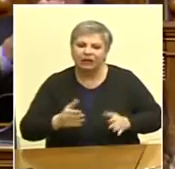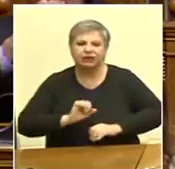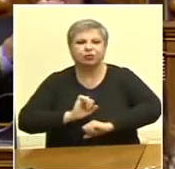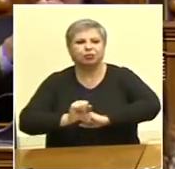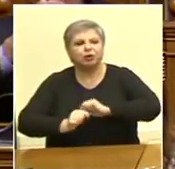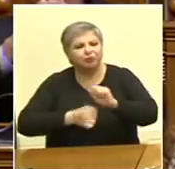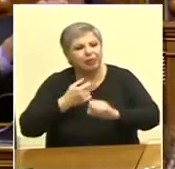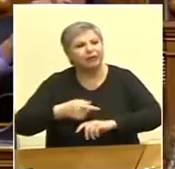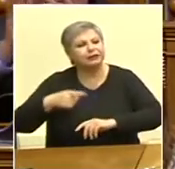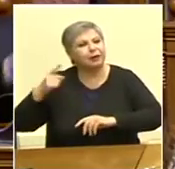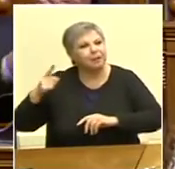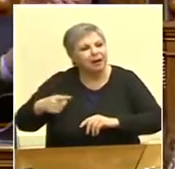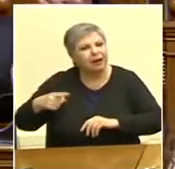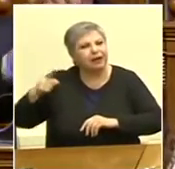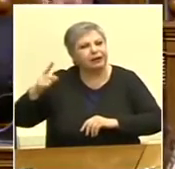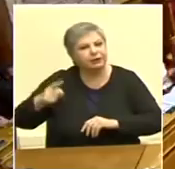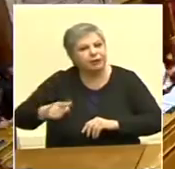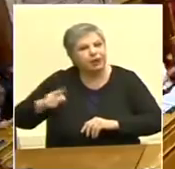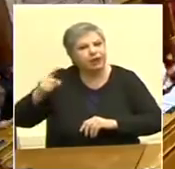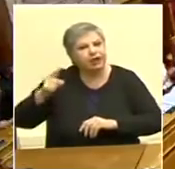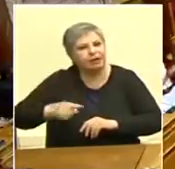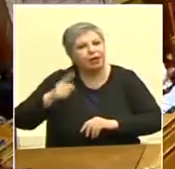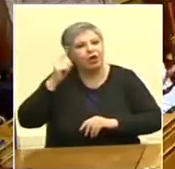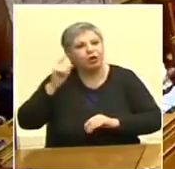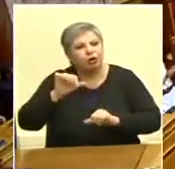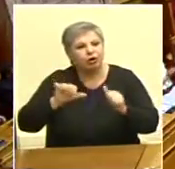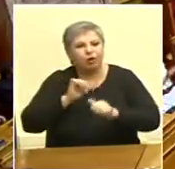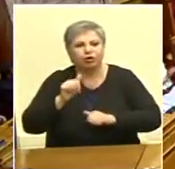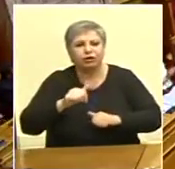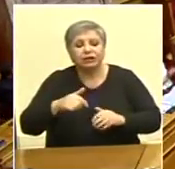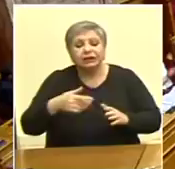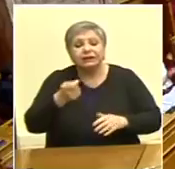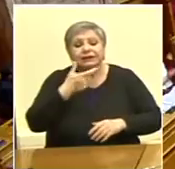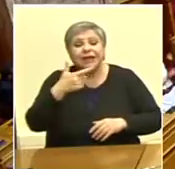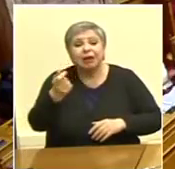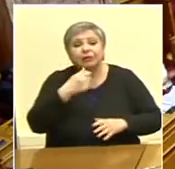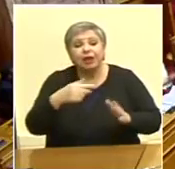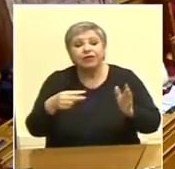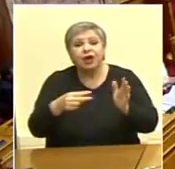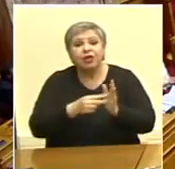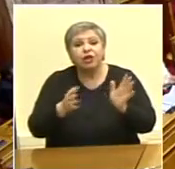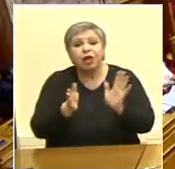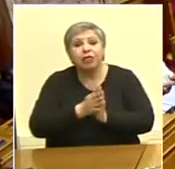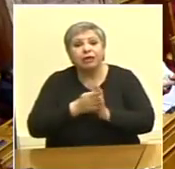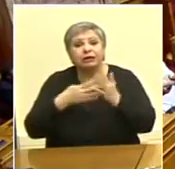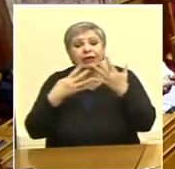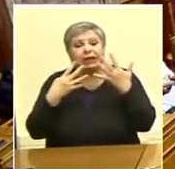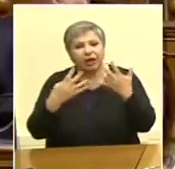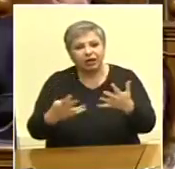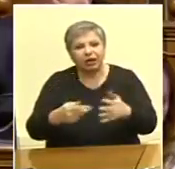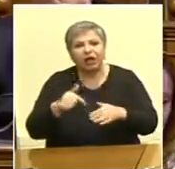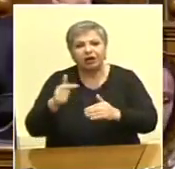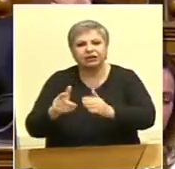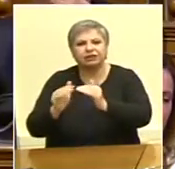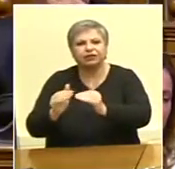μέρες μας, θα χρειαστεί σύντομα το Σεπτέμβριο του 19 να ανανεώσετε το κοντέρ, διότι θα μετράτε ξανά αντίστροφα για